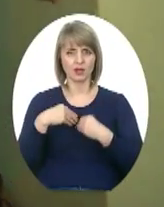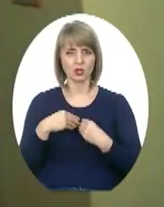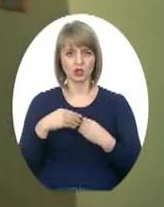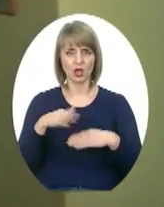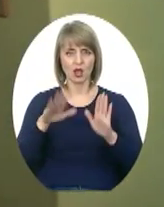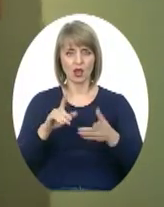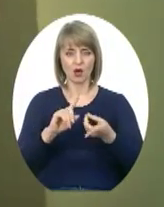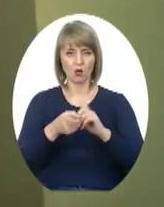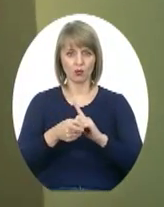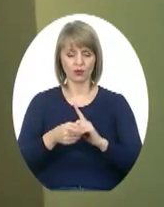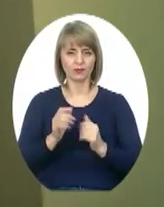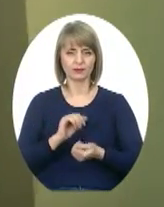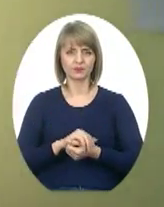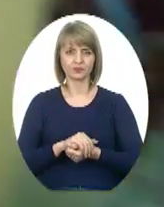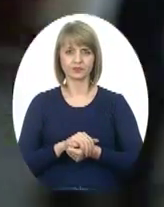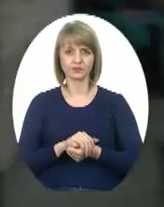вещи. Переобувку бери.